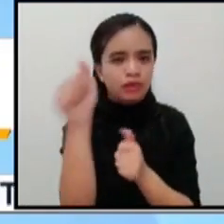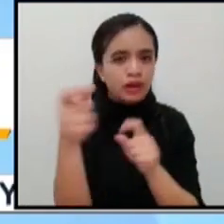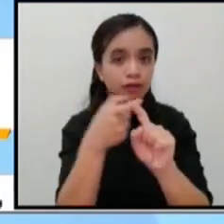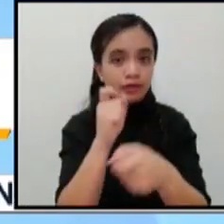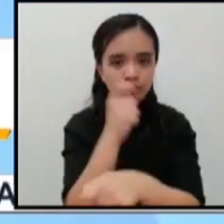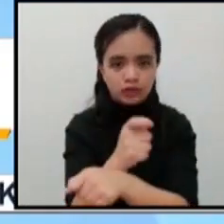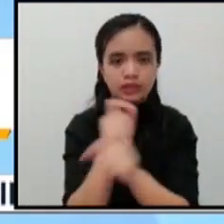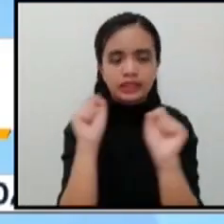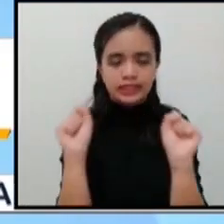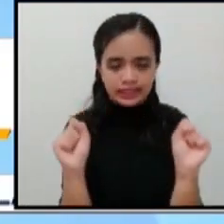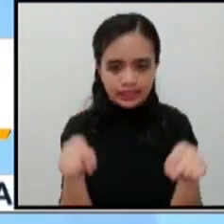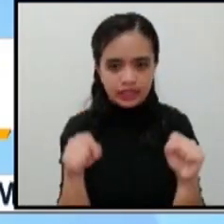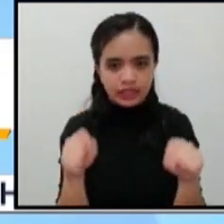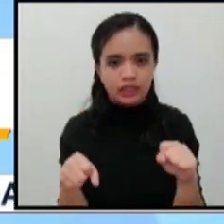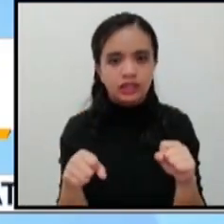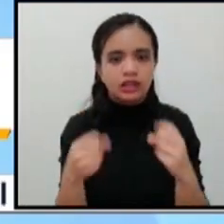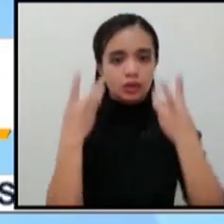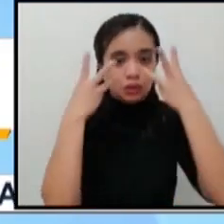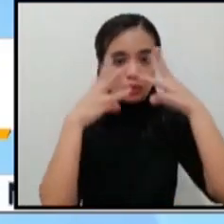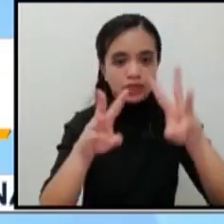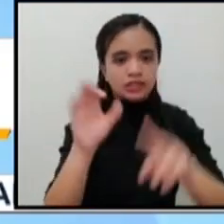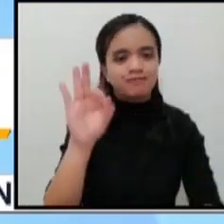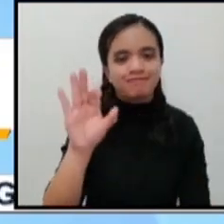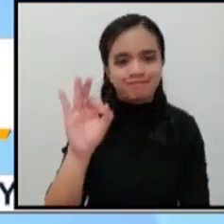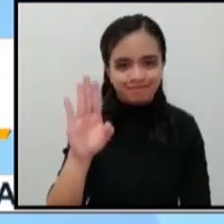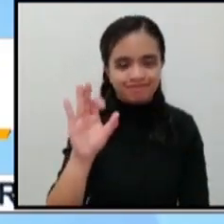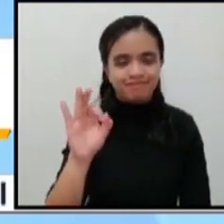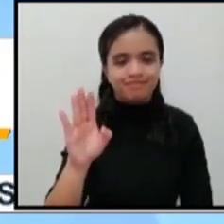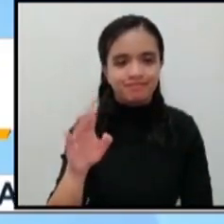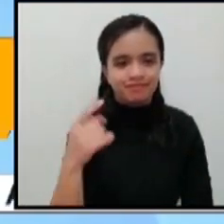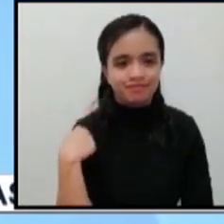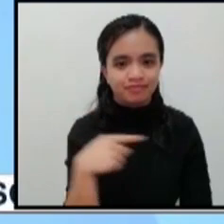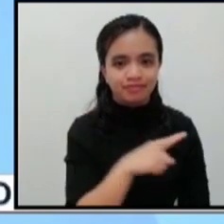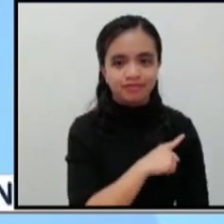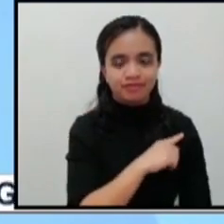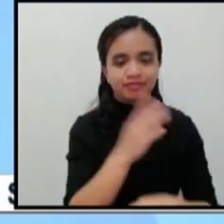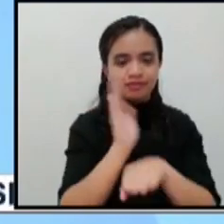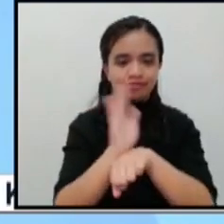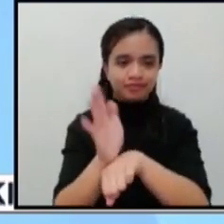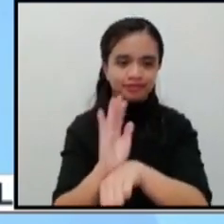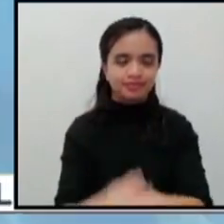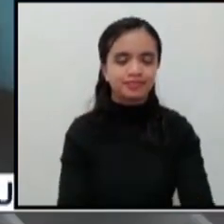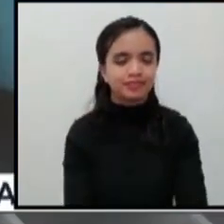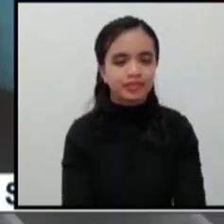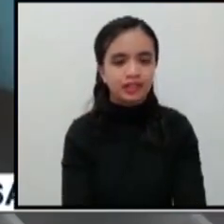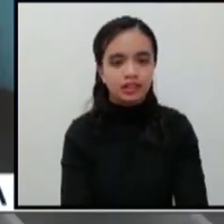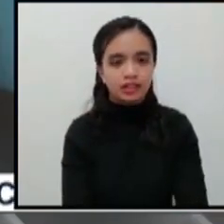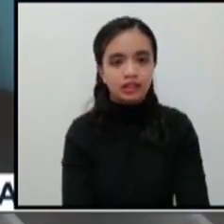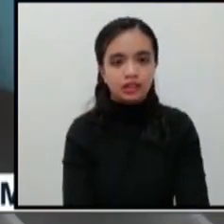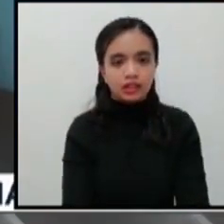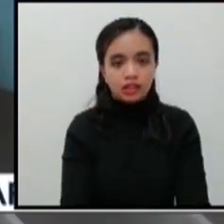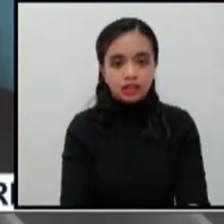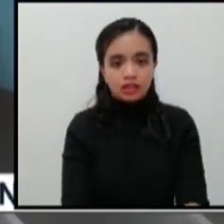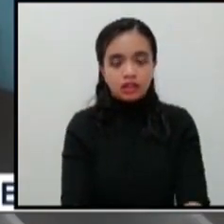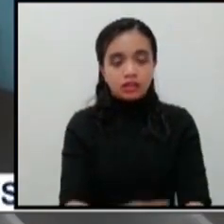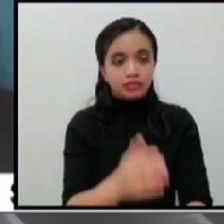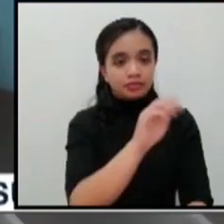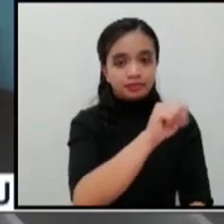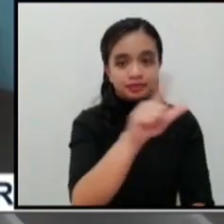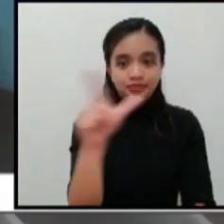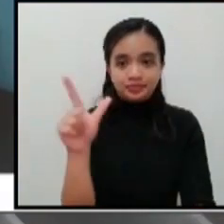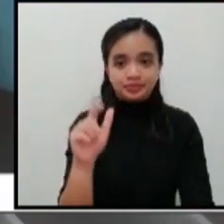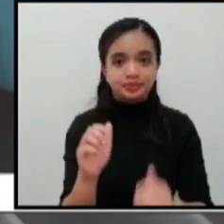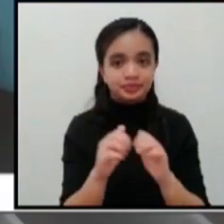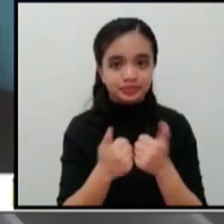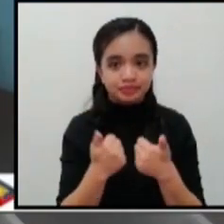our streaming sa Facebook page ng aming Senacolo 2024. Ayan, para sa mga tagapanood po natin, ano, para maging meaningful